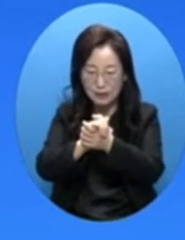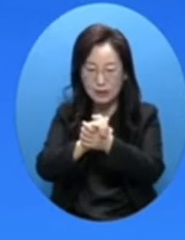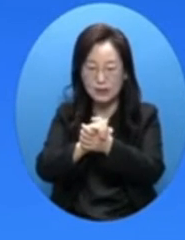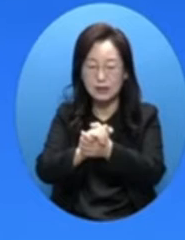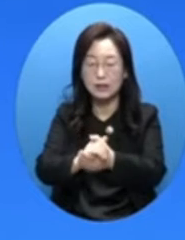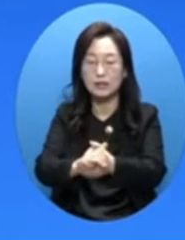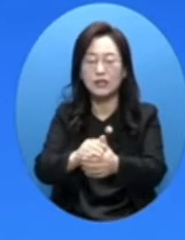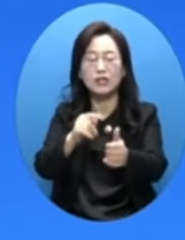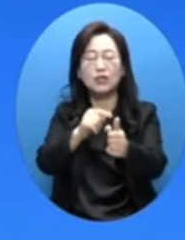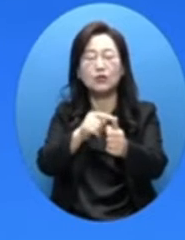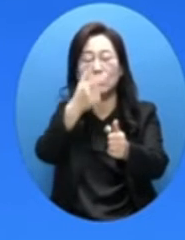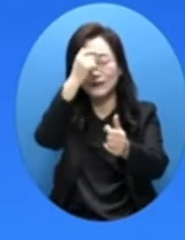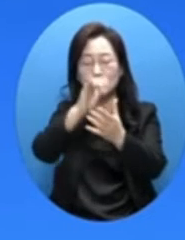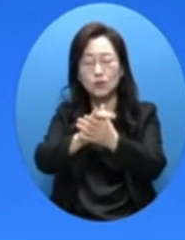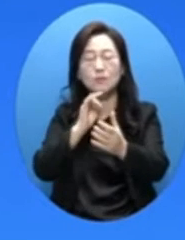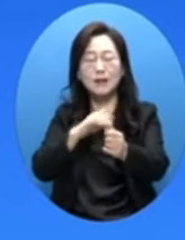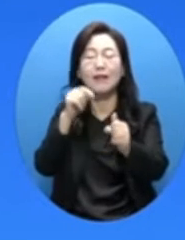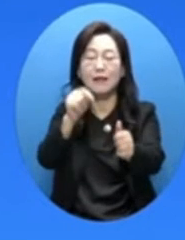너는 그냥 기도만 해라.